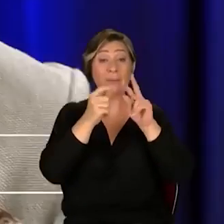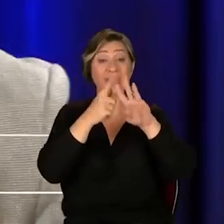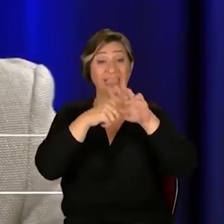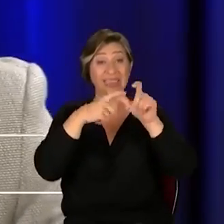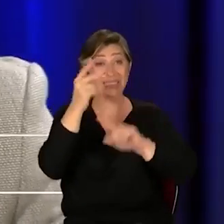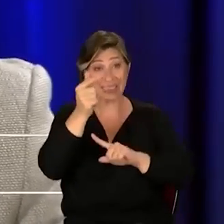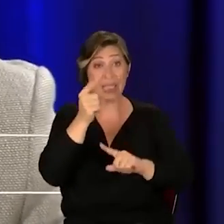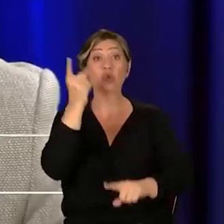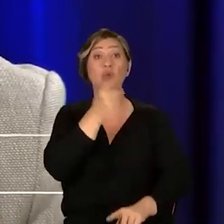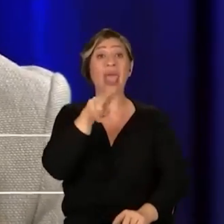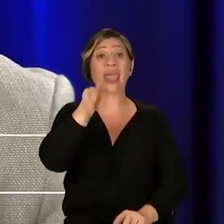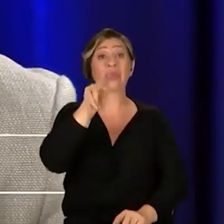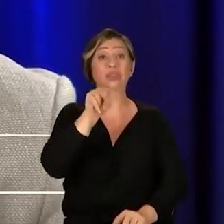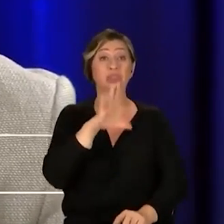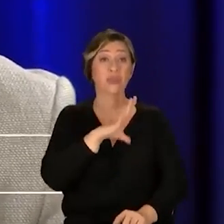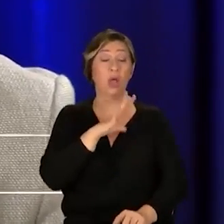%70'inde horlama vardır.